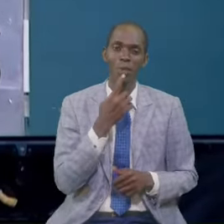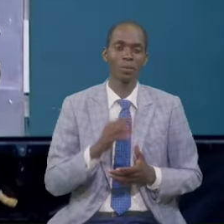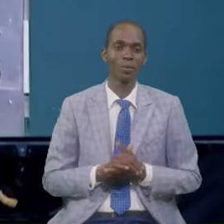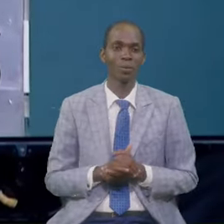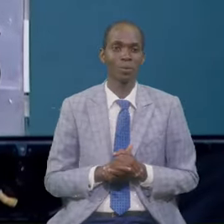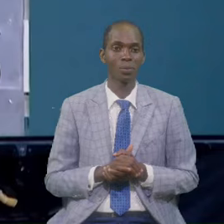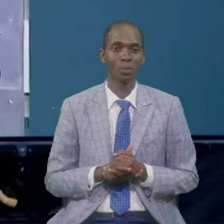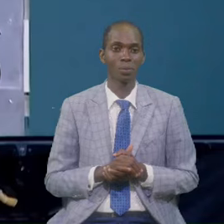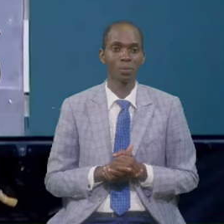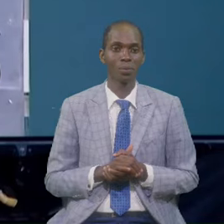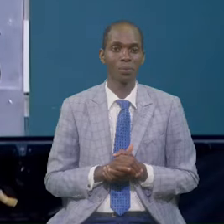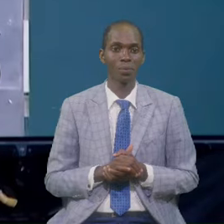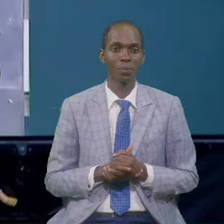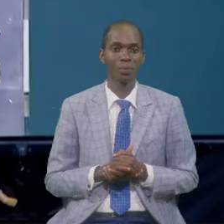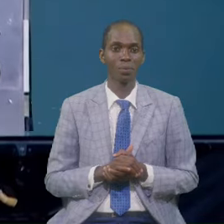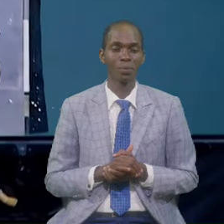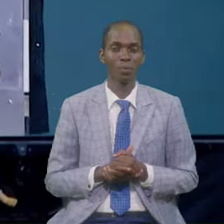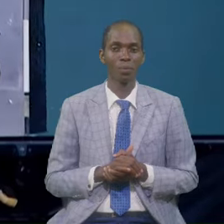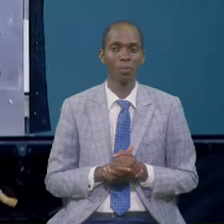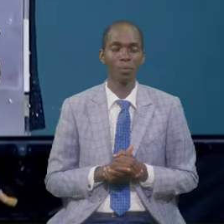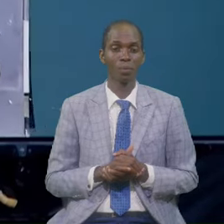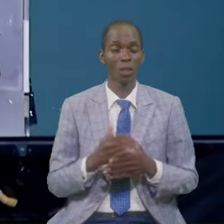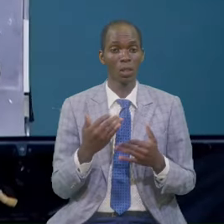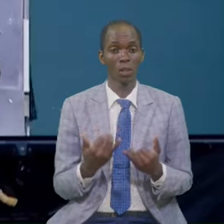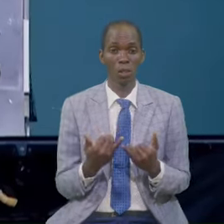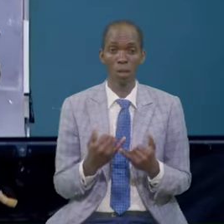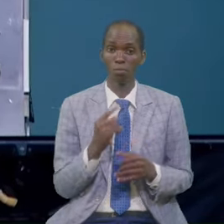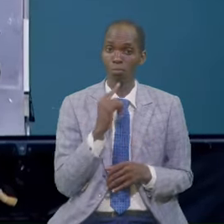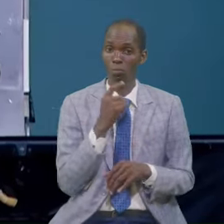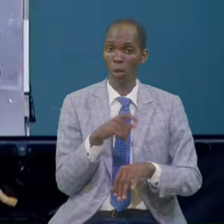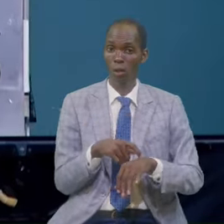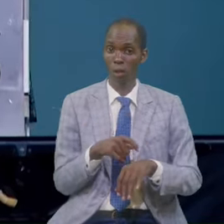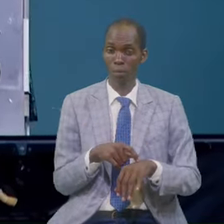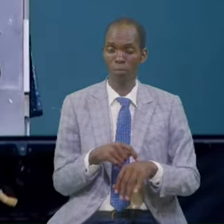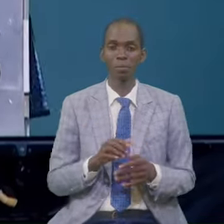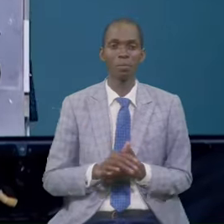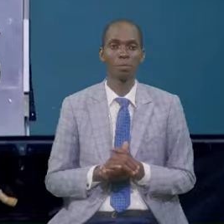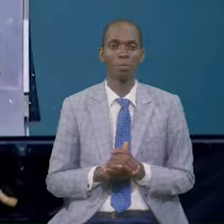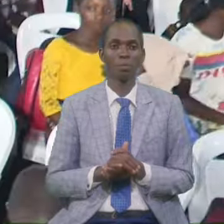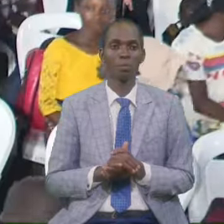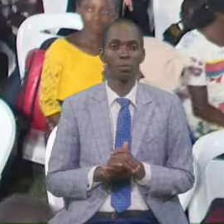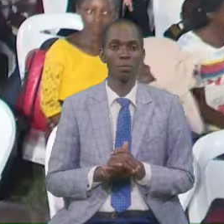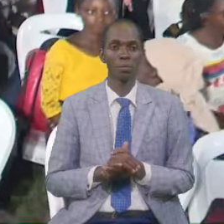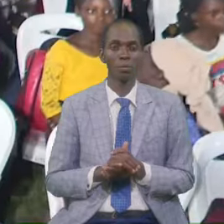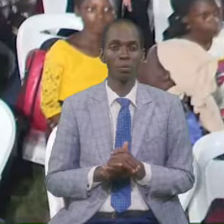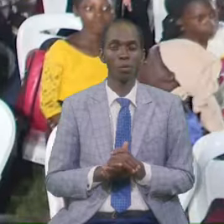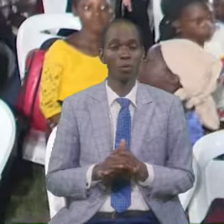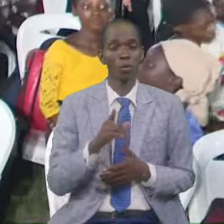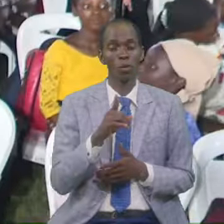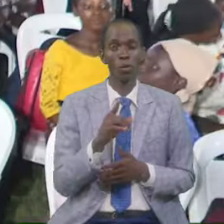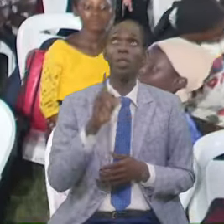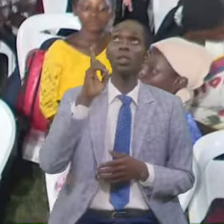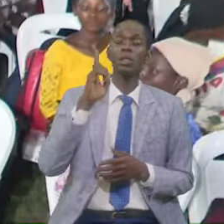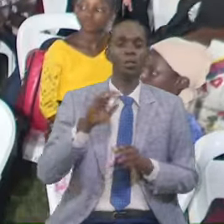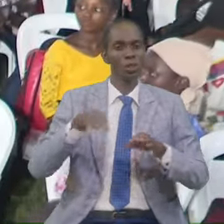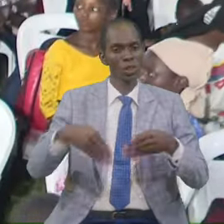నోటితో ఒప్పుకుంటున్నాను. It's bowed and eyes closed. దయచేసి తలలు వంచుదాం కళ్ళు మూసుకుందాం. Give you the chance now. ఈ